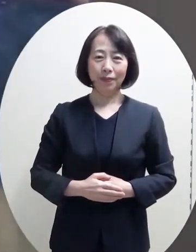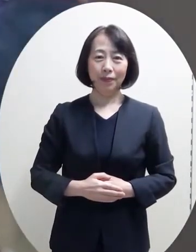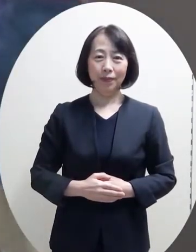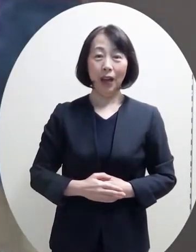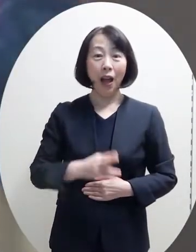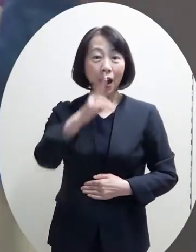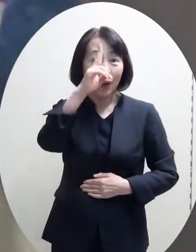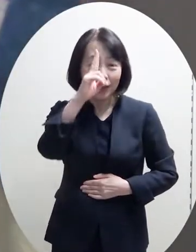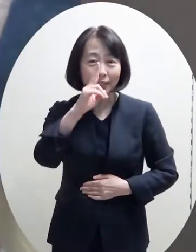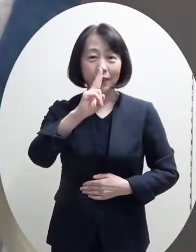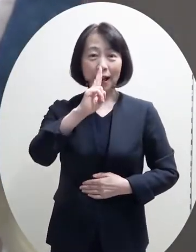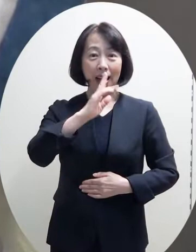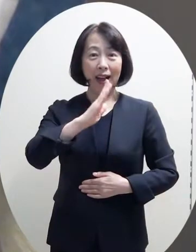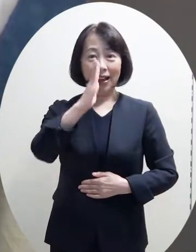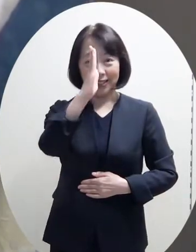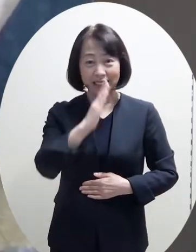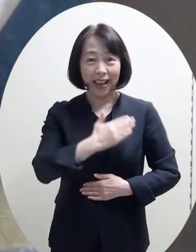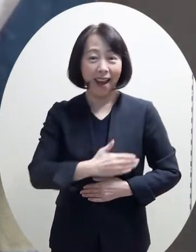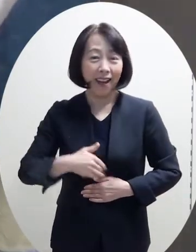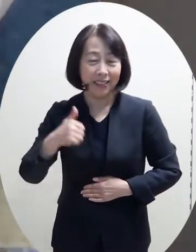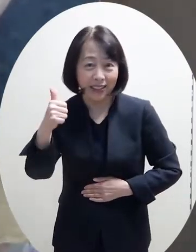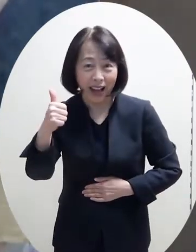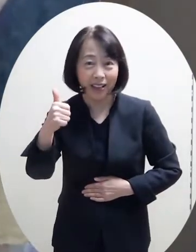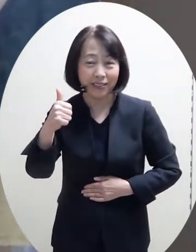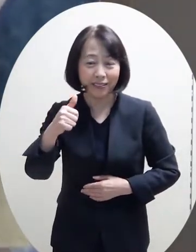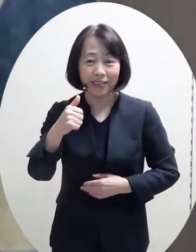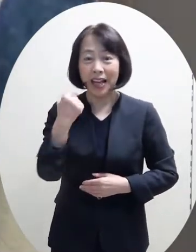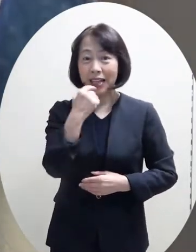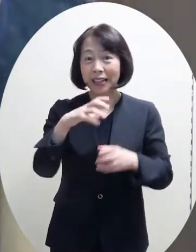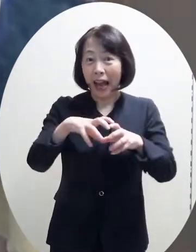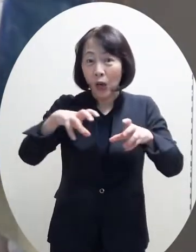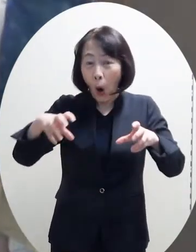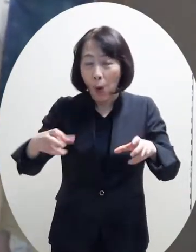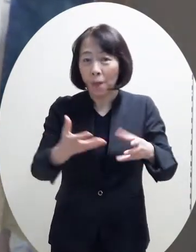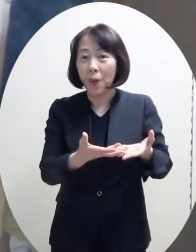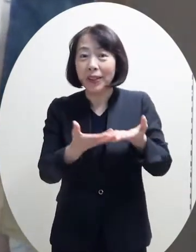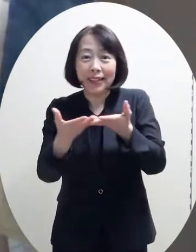こんにちは、市原さん。紅大根持ってきたわよ。